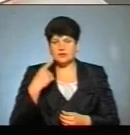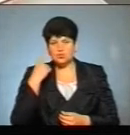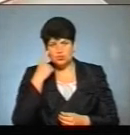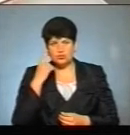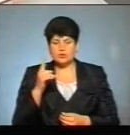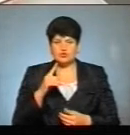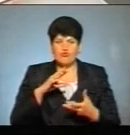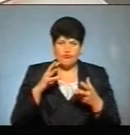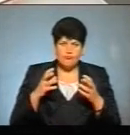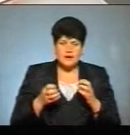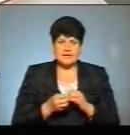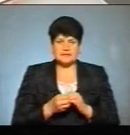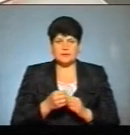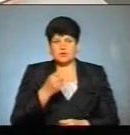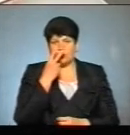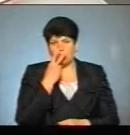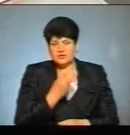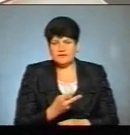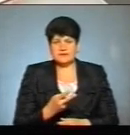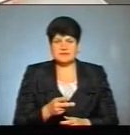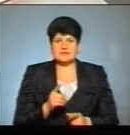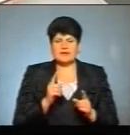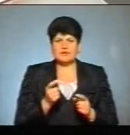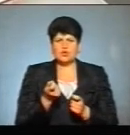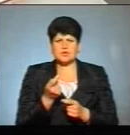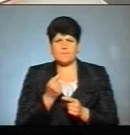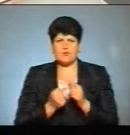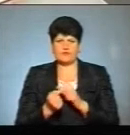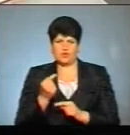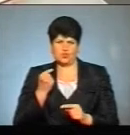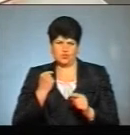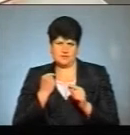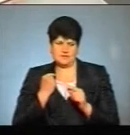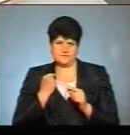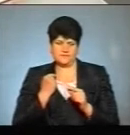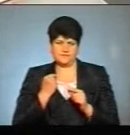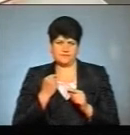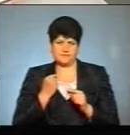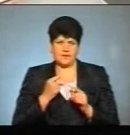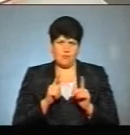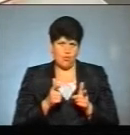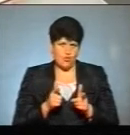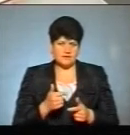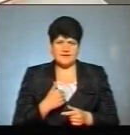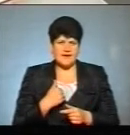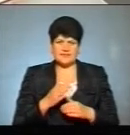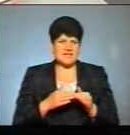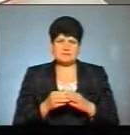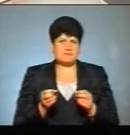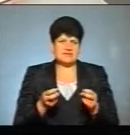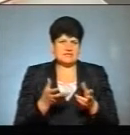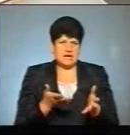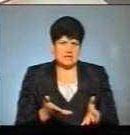зараз подивитись, навіть трошки вернутись назад, ви погодьтесь, що я не є спеціалістом там